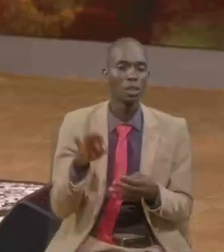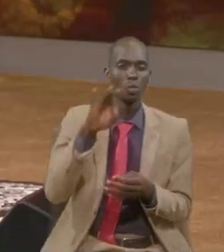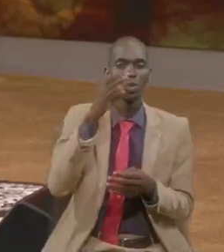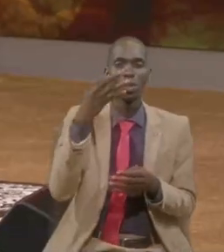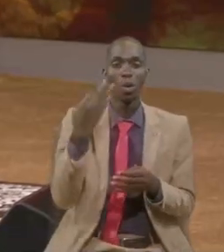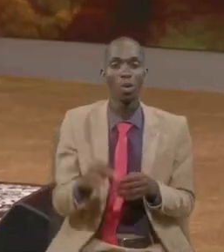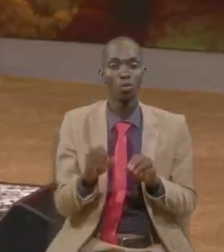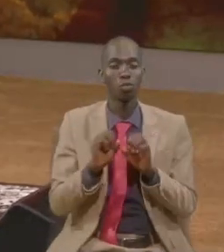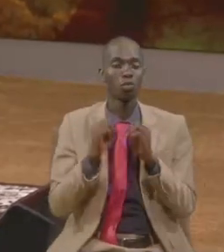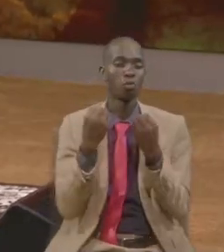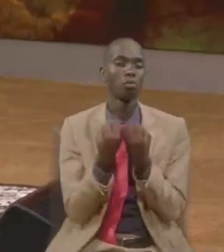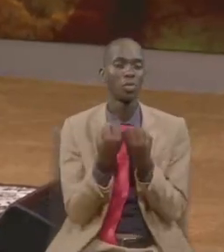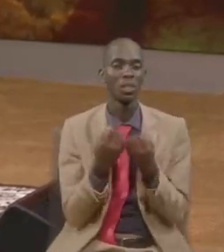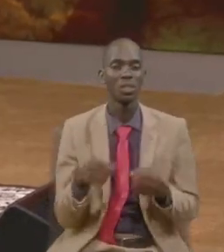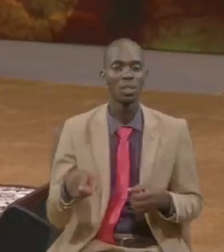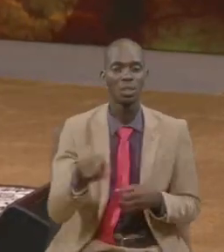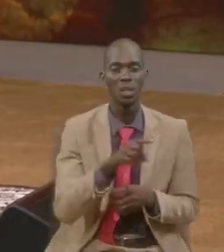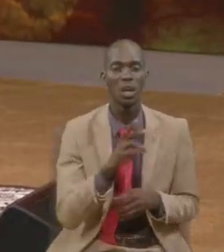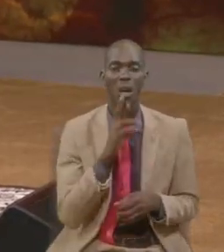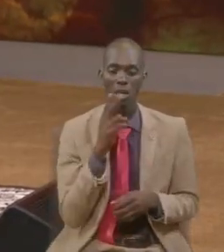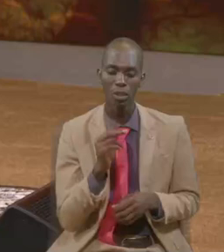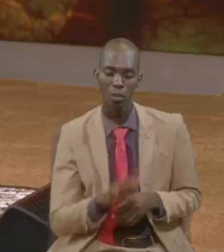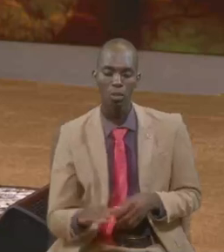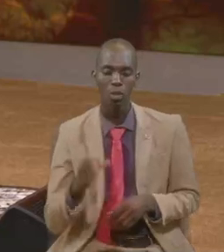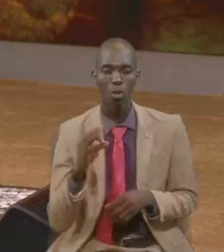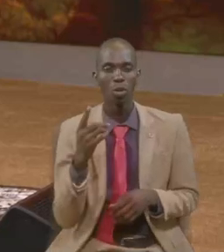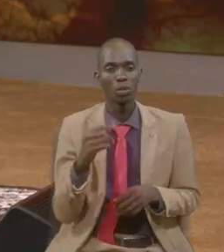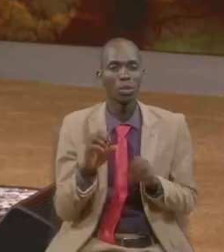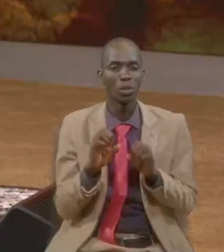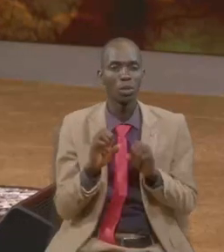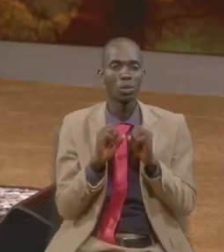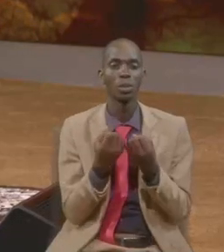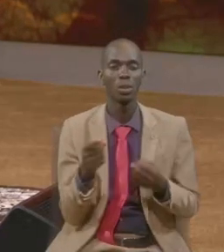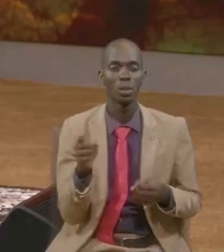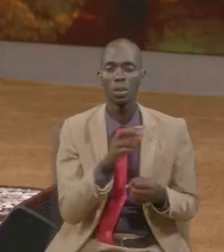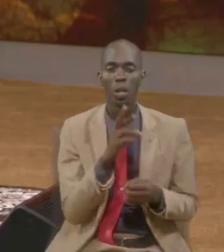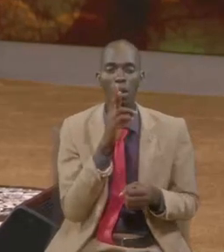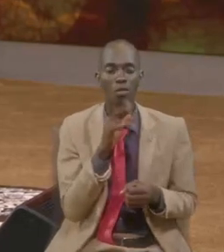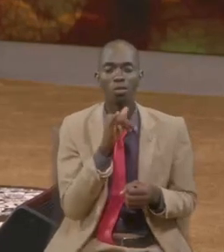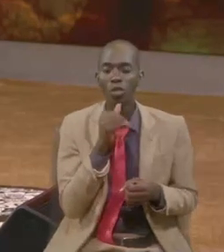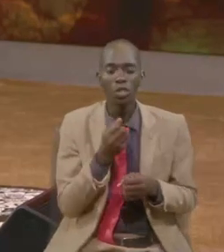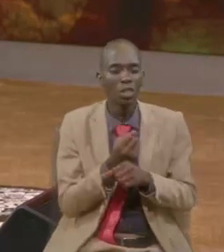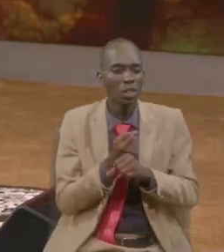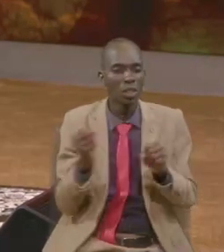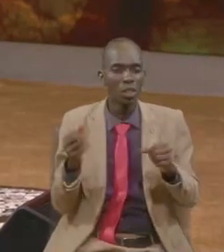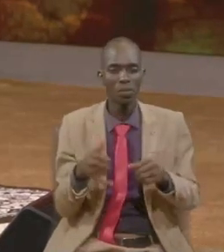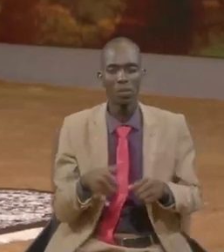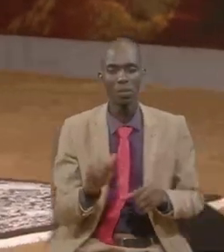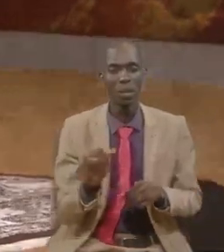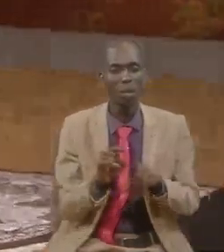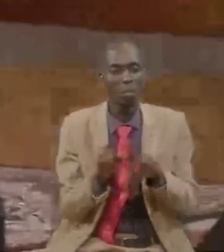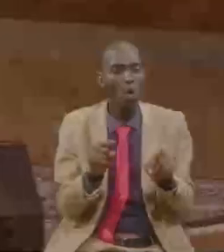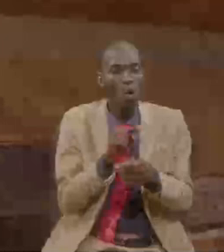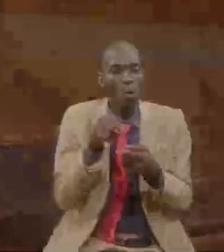de la société, ils sont des descendants. Ils sont des fils, des rejetons